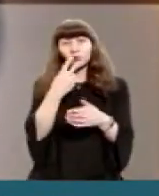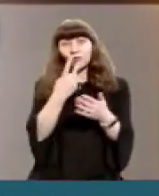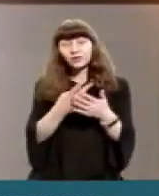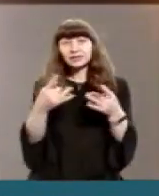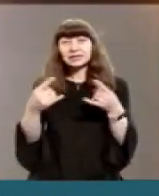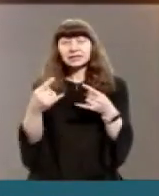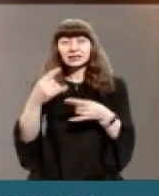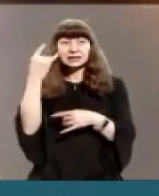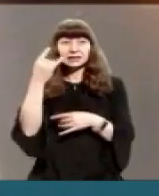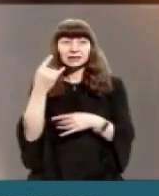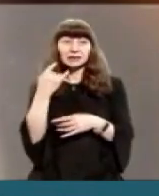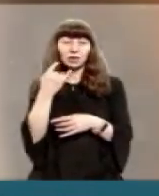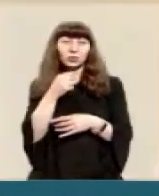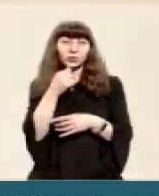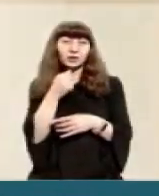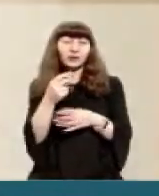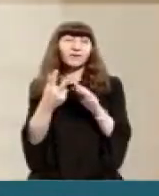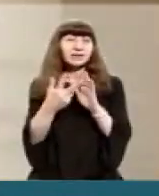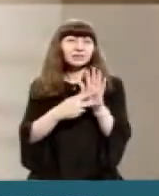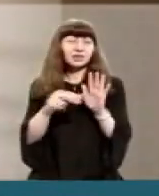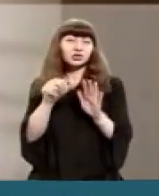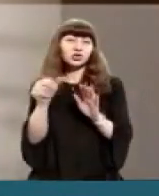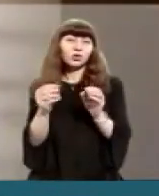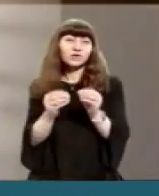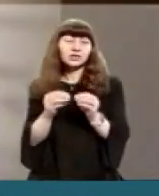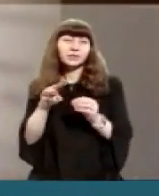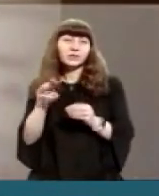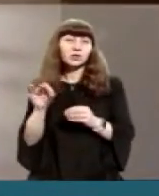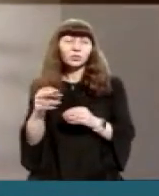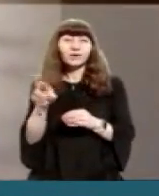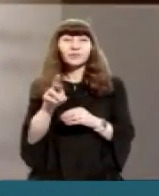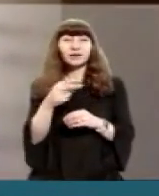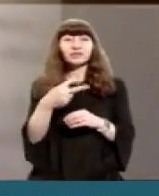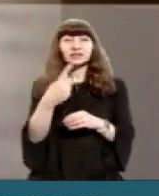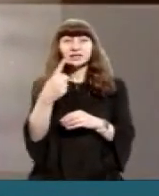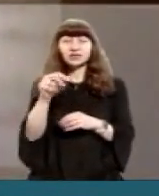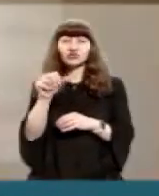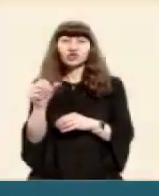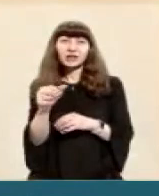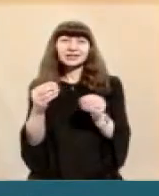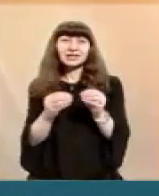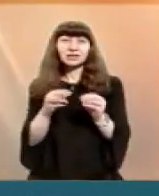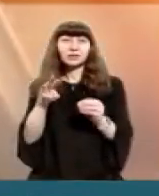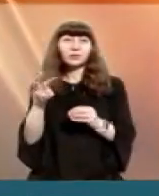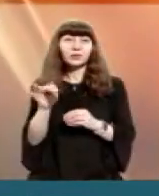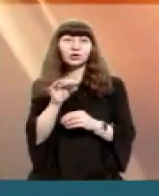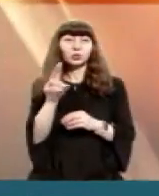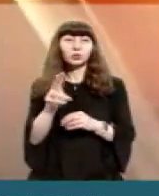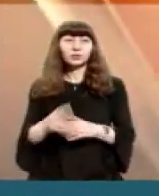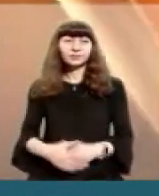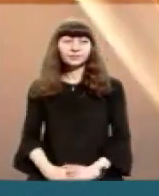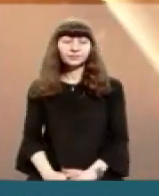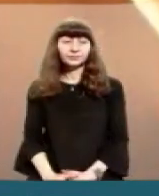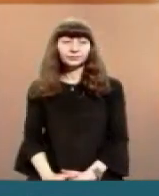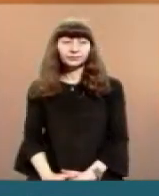нашем канале каждую среду в 18:10 и каждую пятницу в 21:10. Не пропустите. Маргарита Иванова,